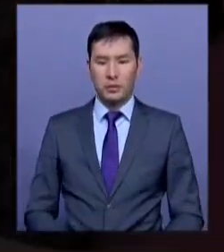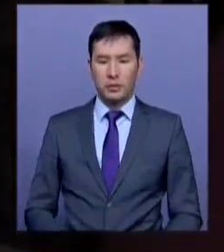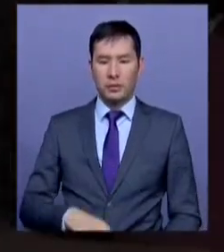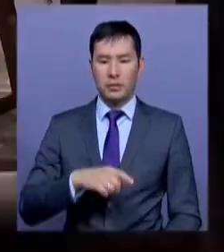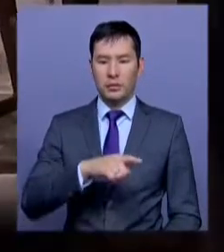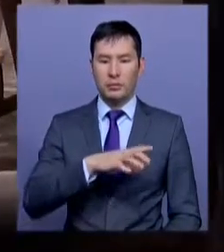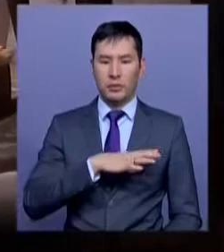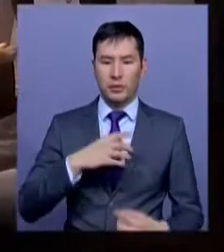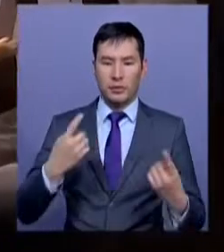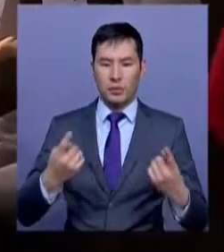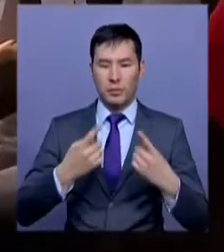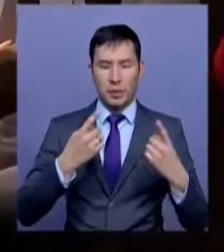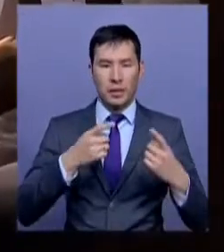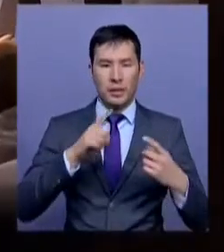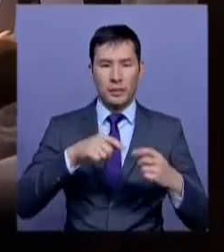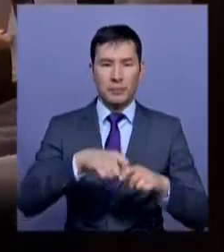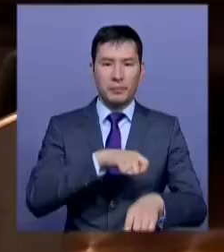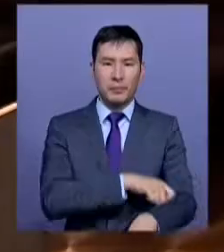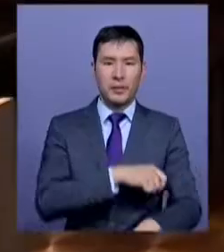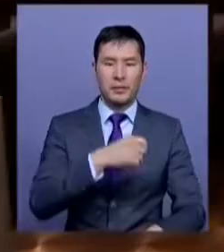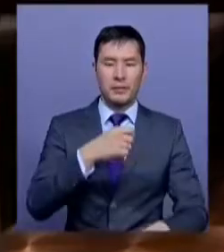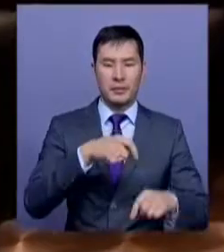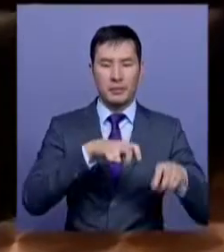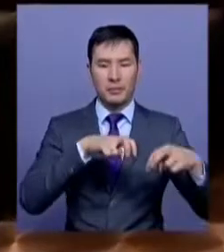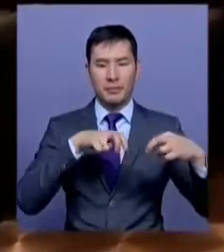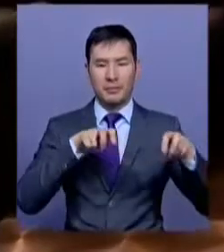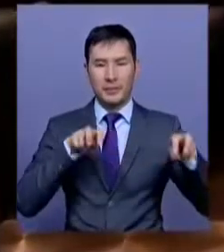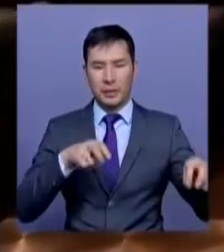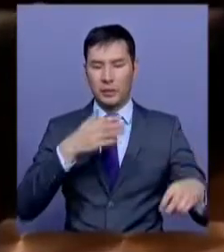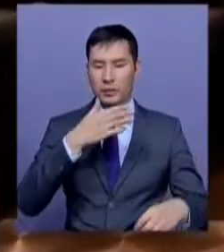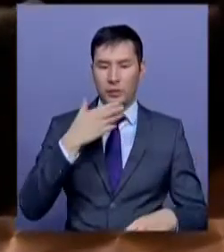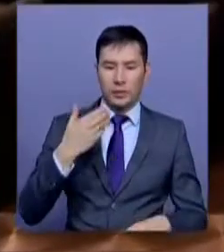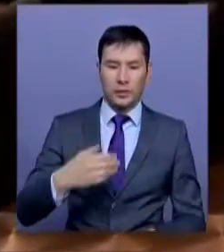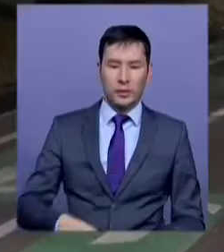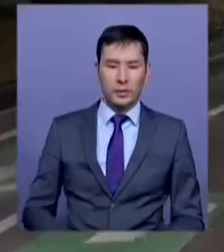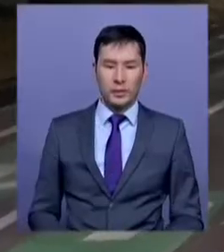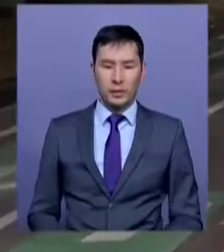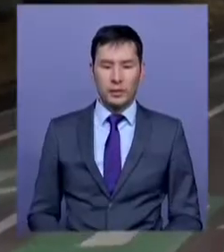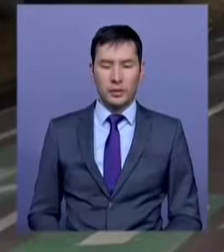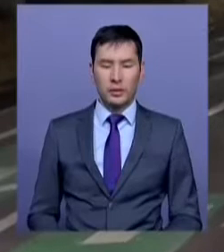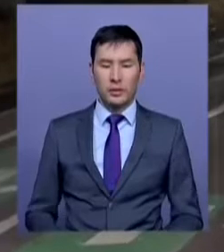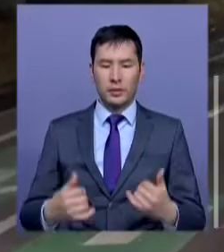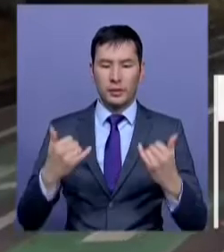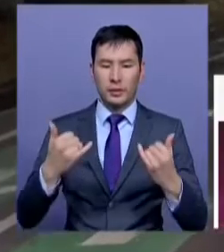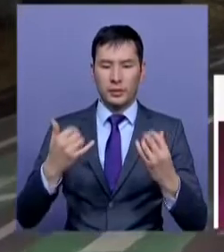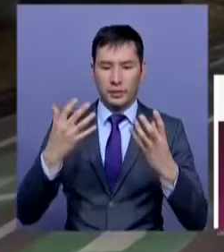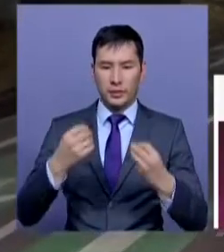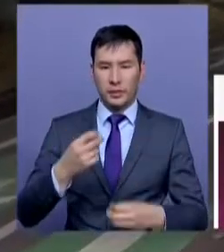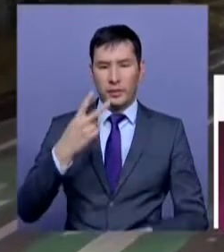тұрсын, қарапайым ара қашықтықты сақтау, термометрия жүргізу талаптары да сақталмаған. Бүгінгі таңда екі нысан